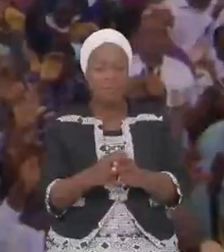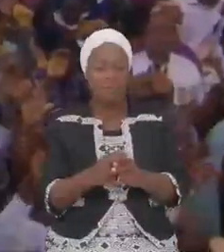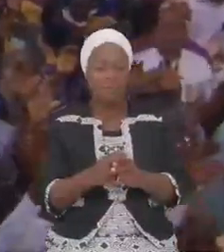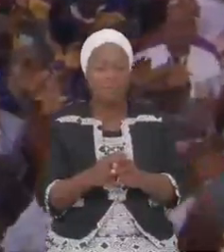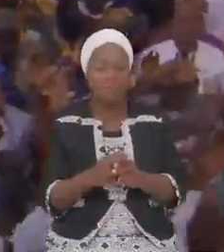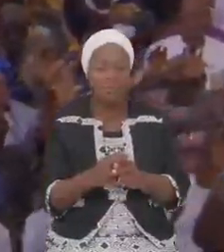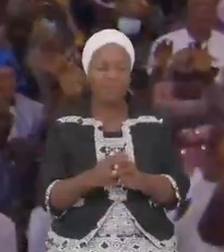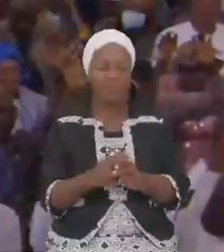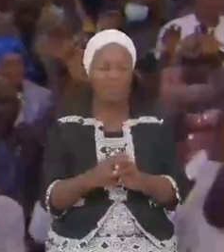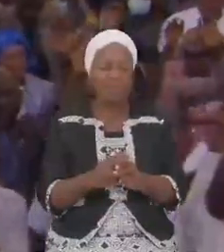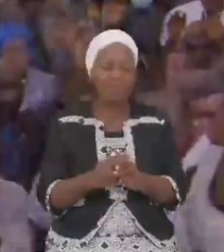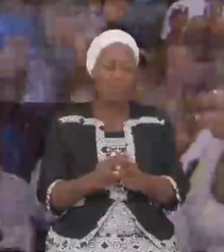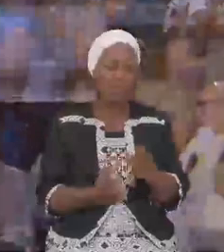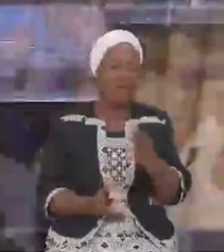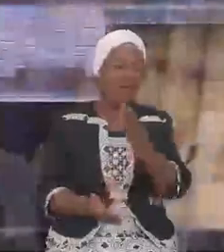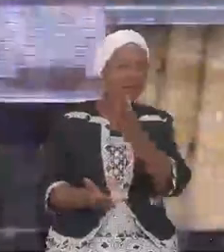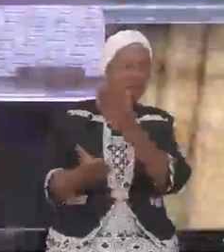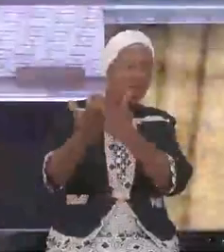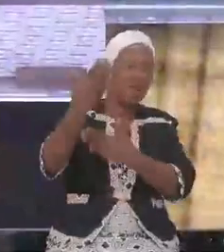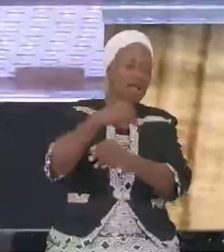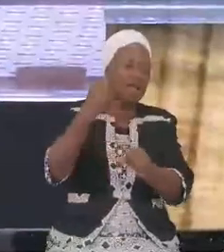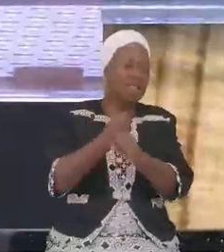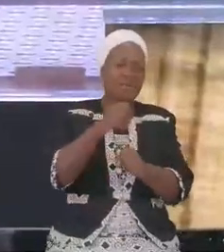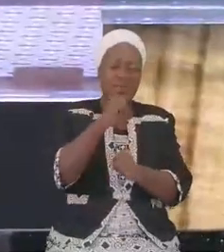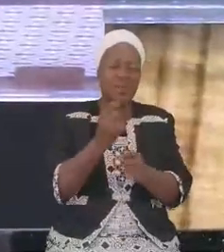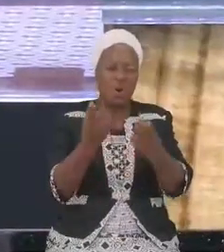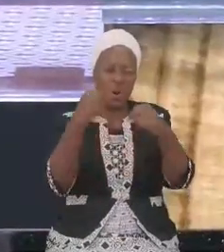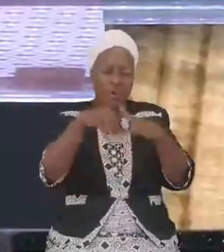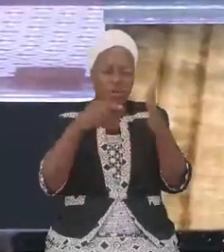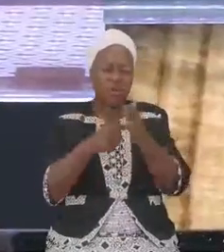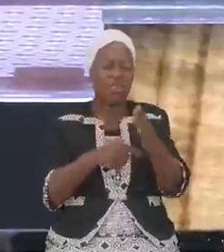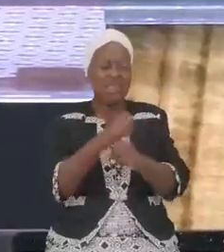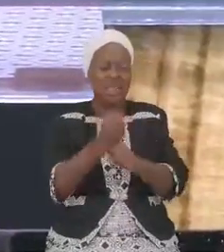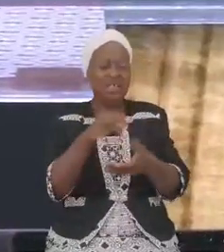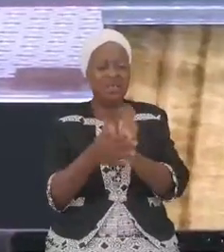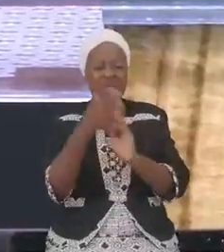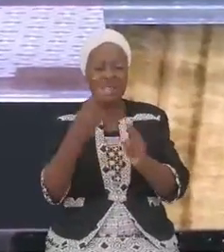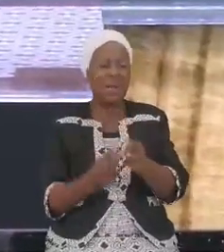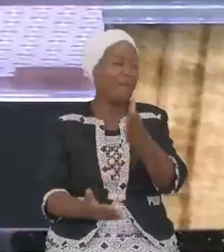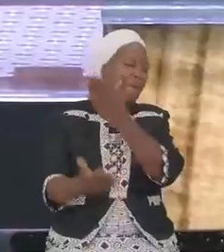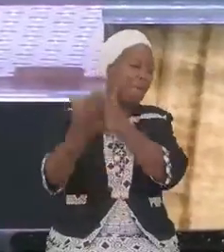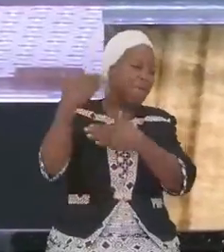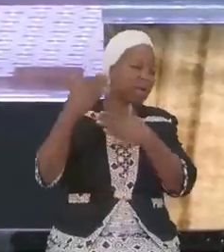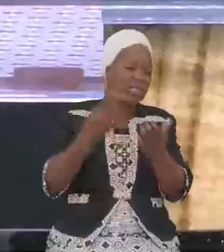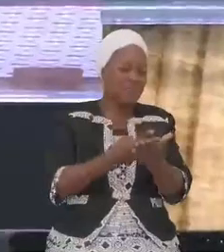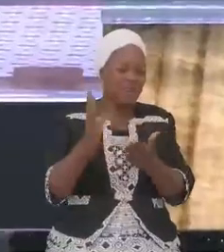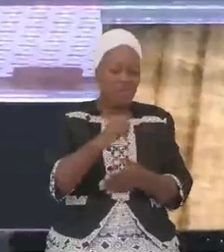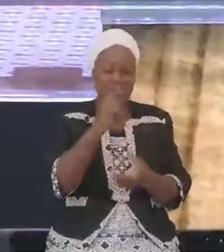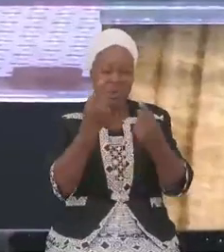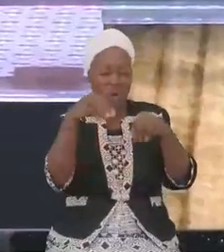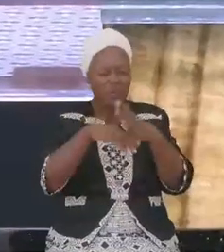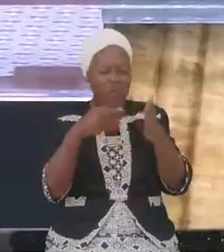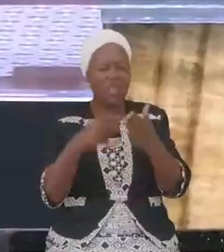Jésus-Christ. L'année écoulée ne va pas s'infiltrer dans cette nouvelle année. L'insuccès passé ne va